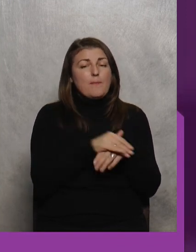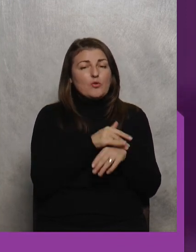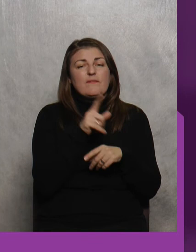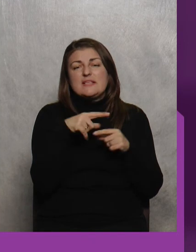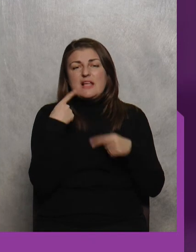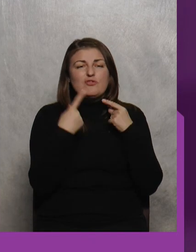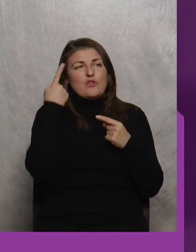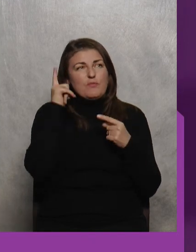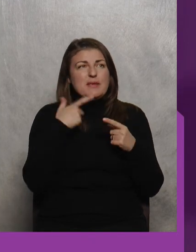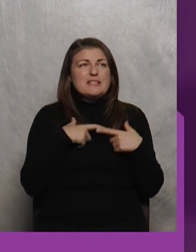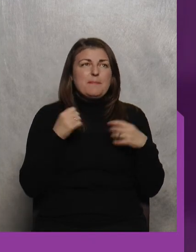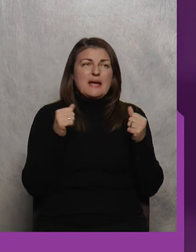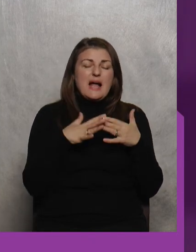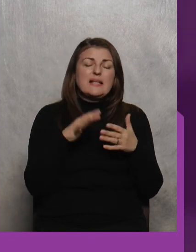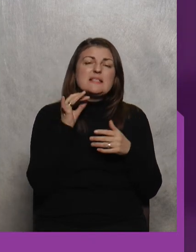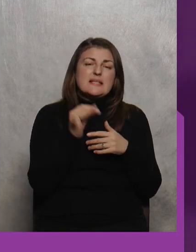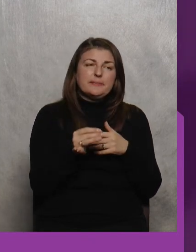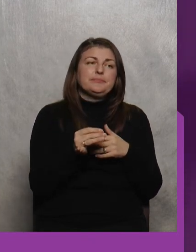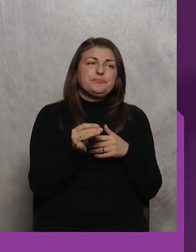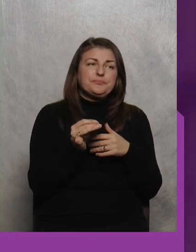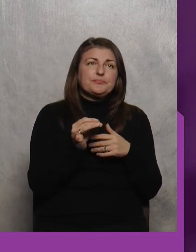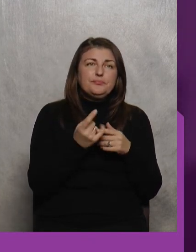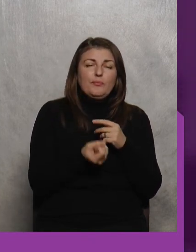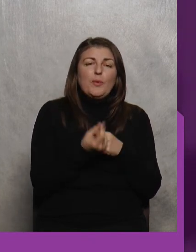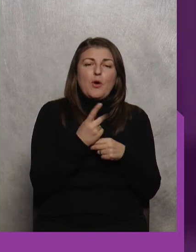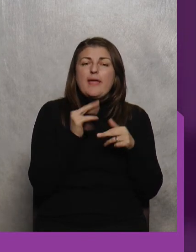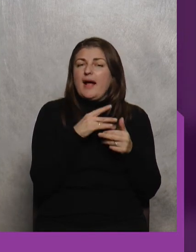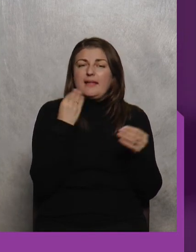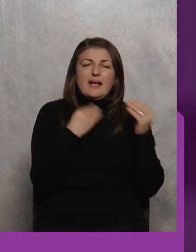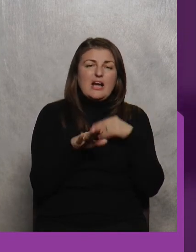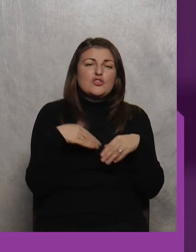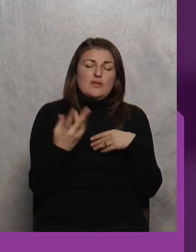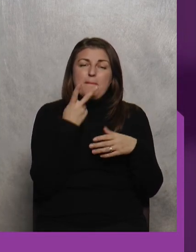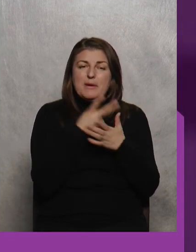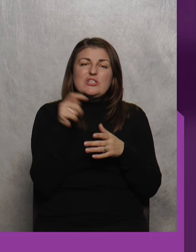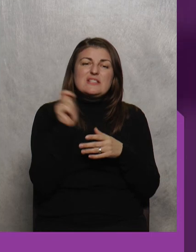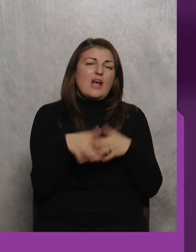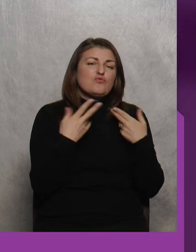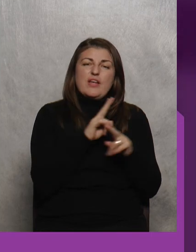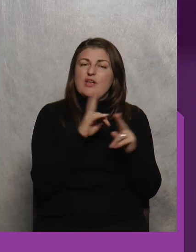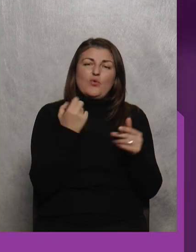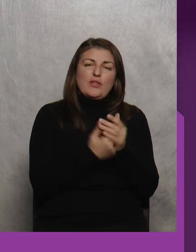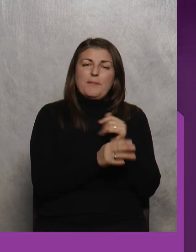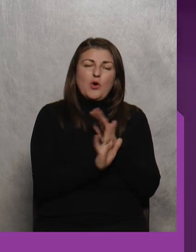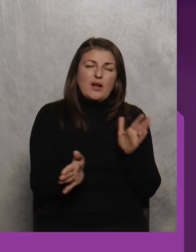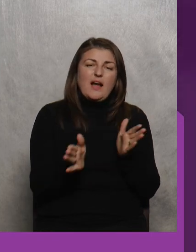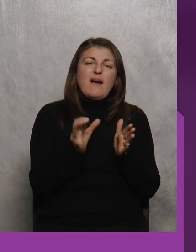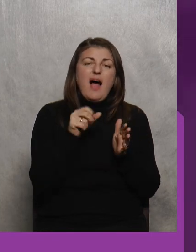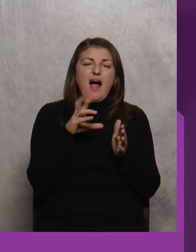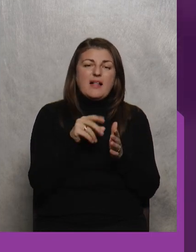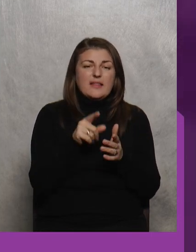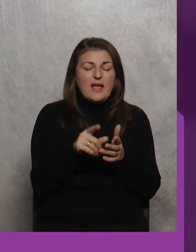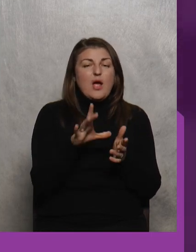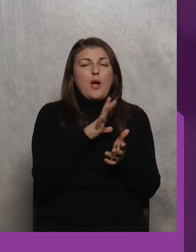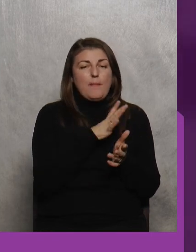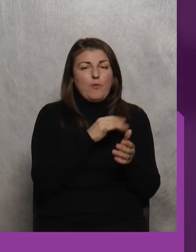він завжди вміє збиратися і проявляти як найкращі сторони. Бачите, старт уже ніхто не програв. І але був